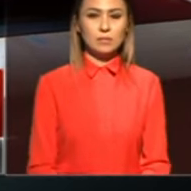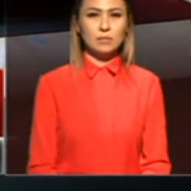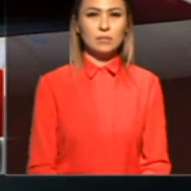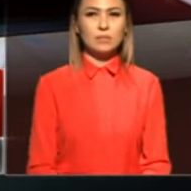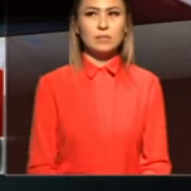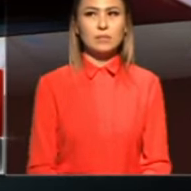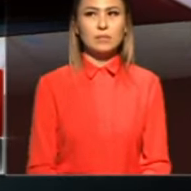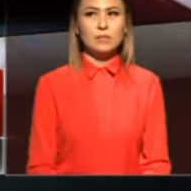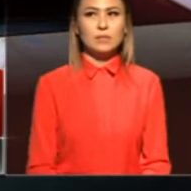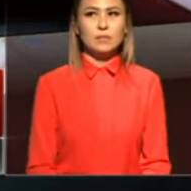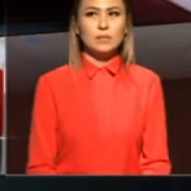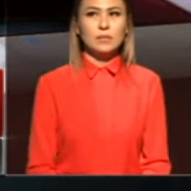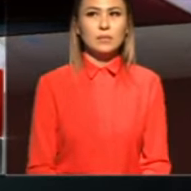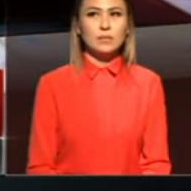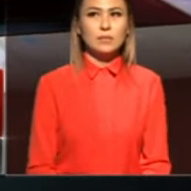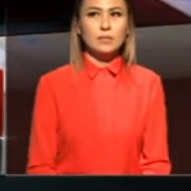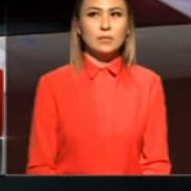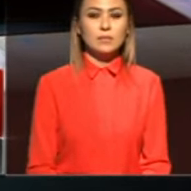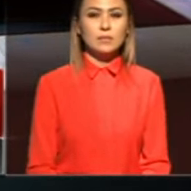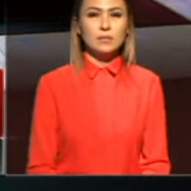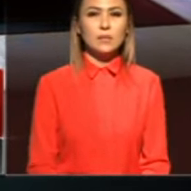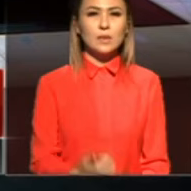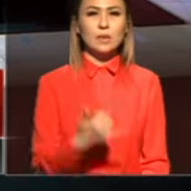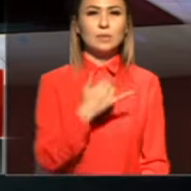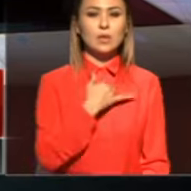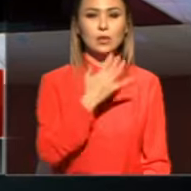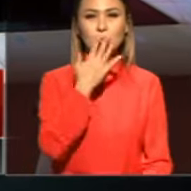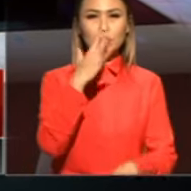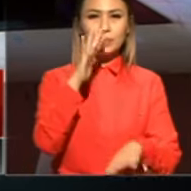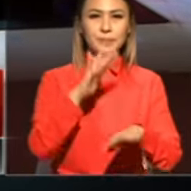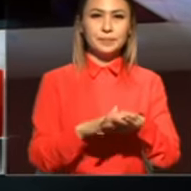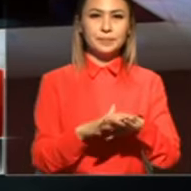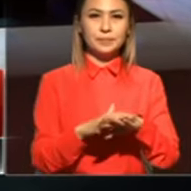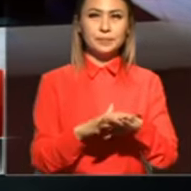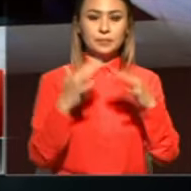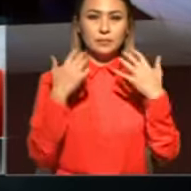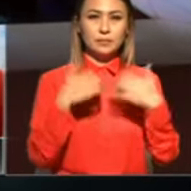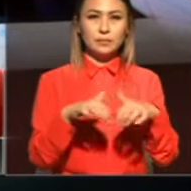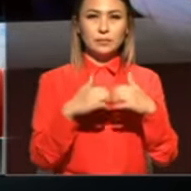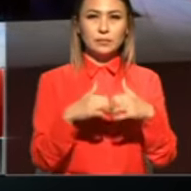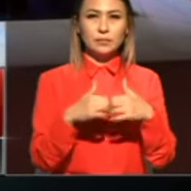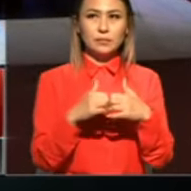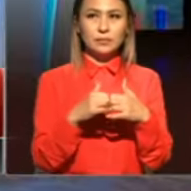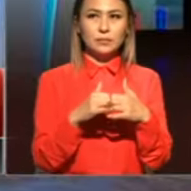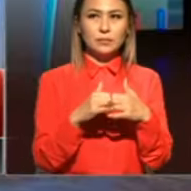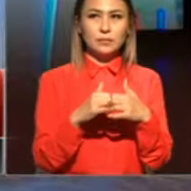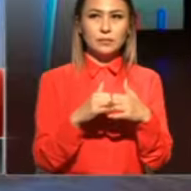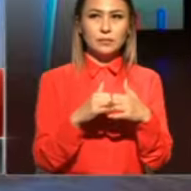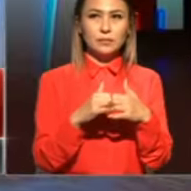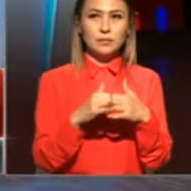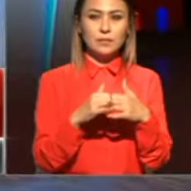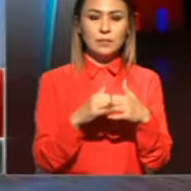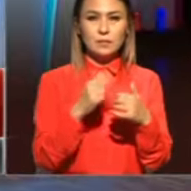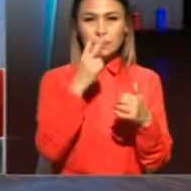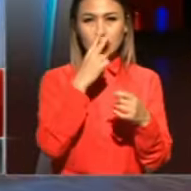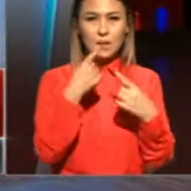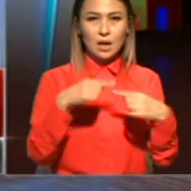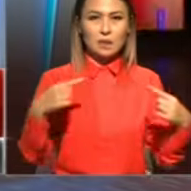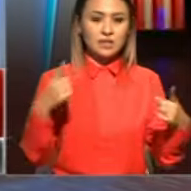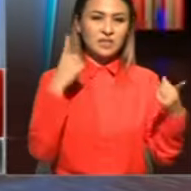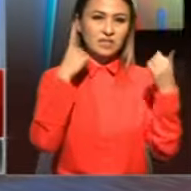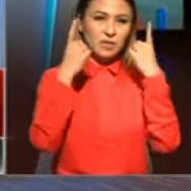қарыз? Бізде шынын айту керек, ұлттық банктің есебінен көз сүрінеді, әртүрлі ақпараттар